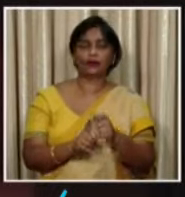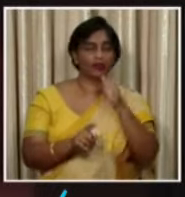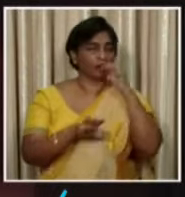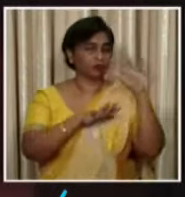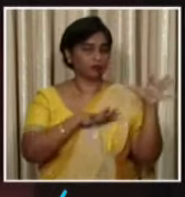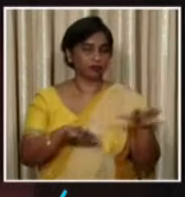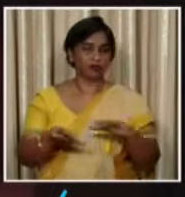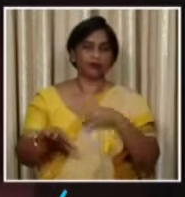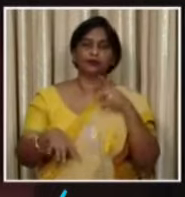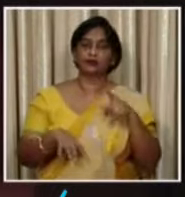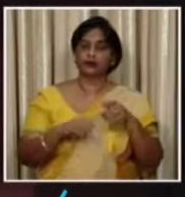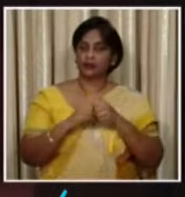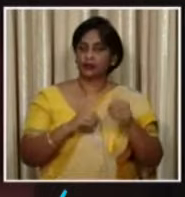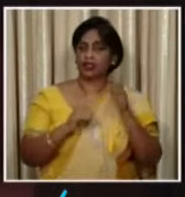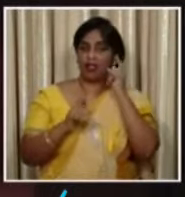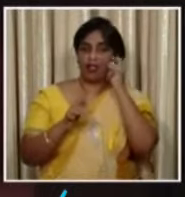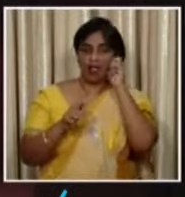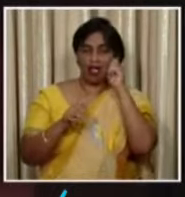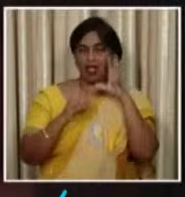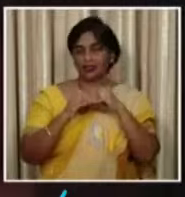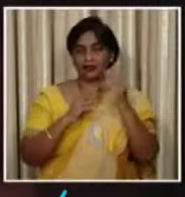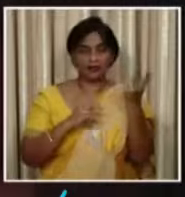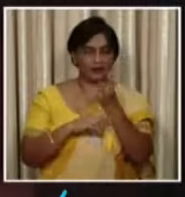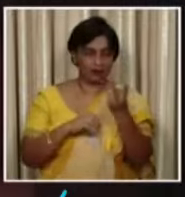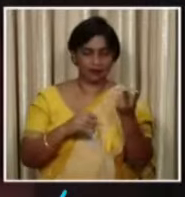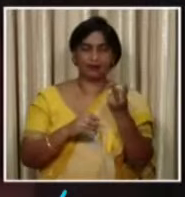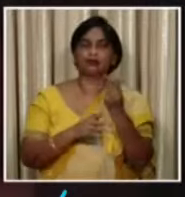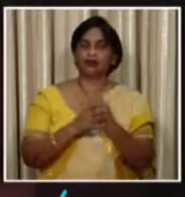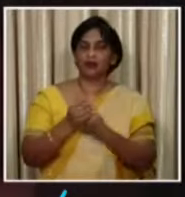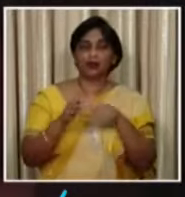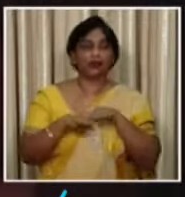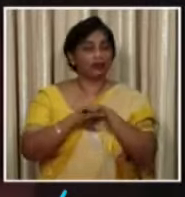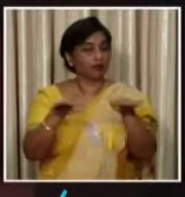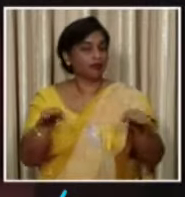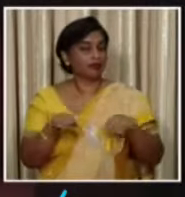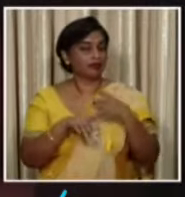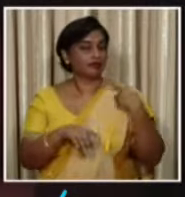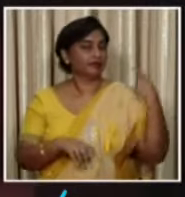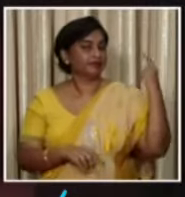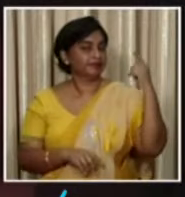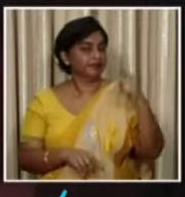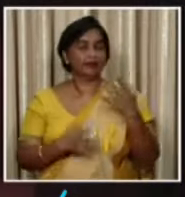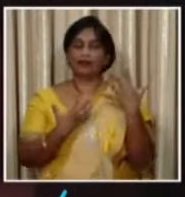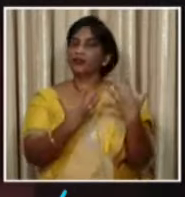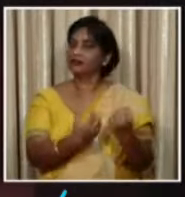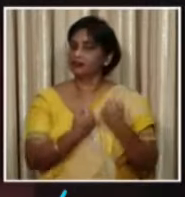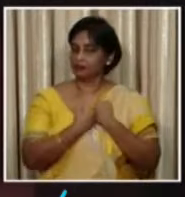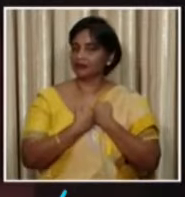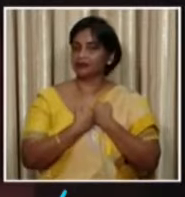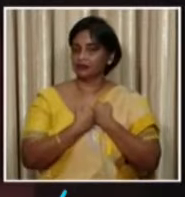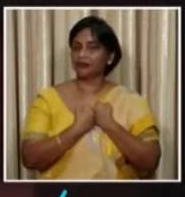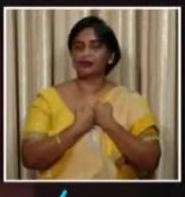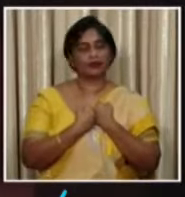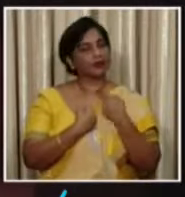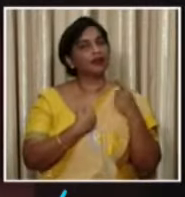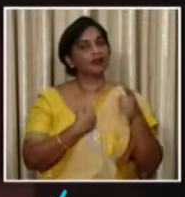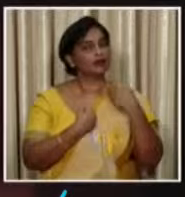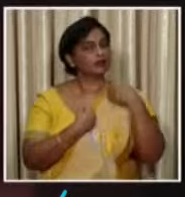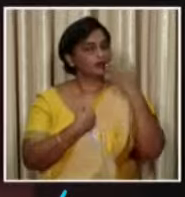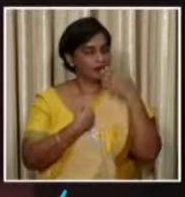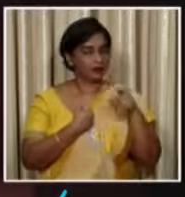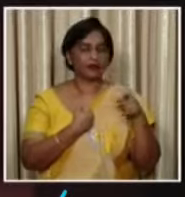සැඩපහරට ලක්වුණු අමුසැමියෝලක් පිහිනාගෙන ගොස් බේරා ගන්නට සමත්